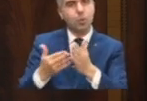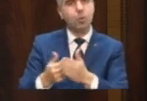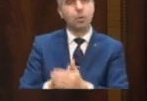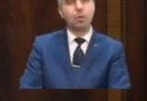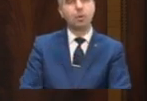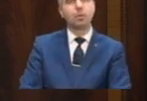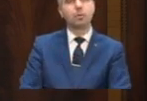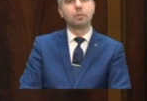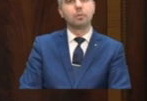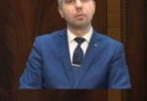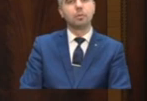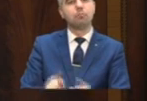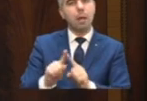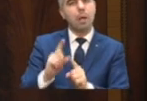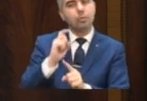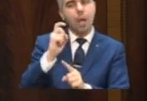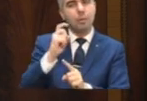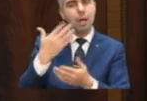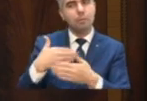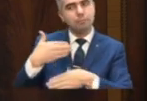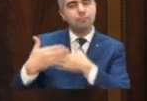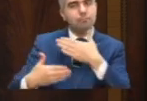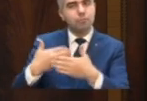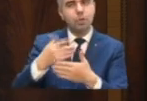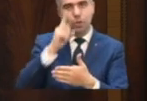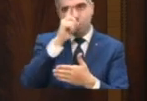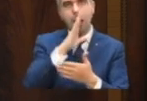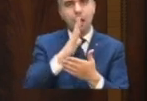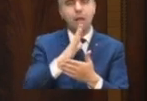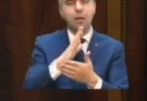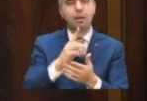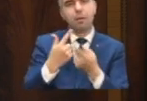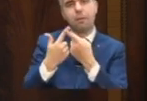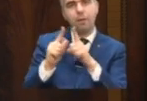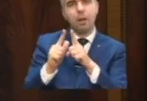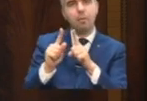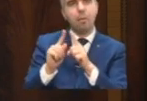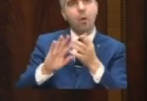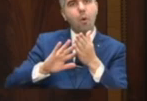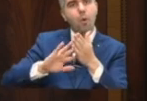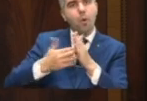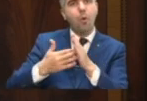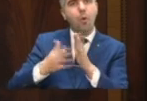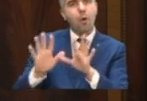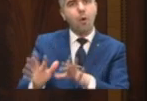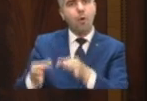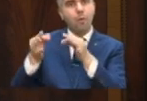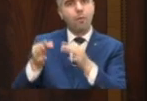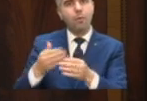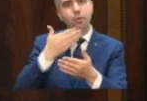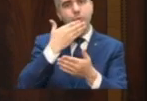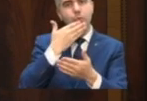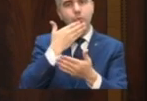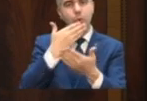وكنتمناو أن في الشهور والسنين المقبلة إن شاء الله هاد القطاعات كلهم يعرفوا الزهار أكثر من ذلك.